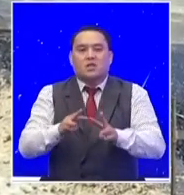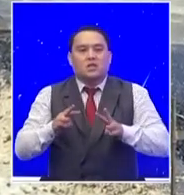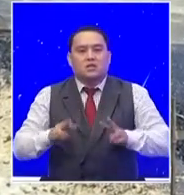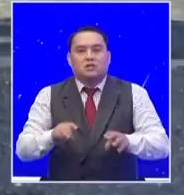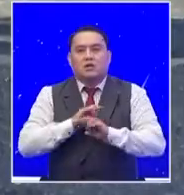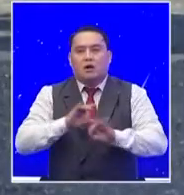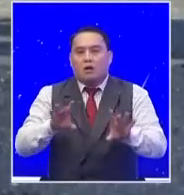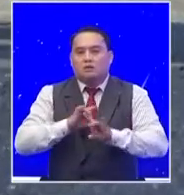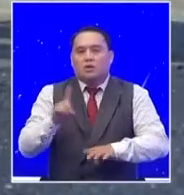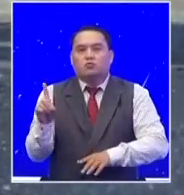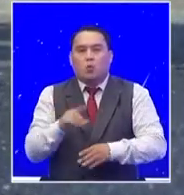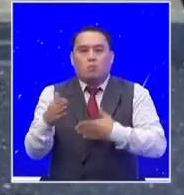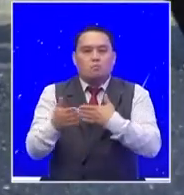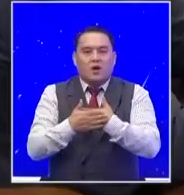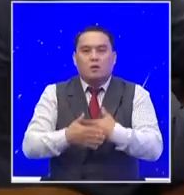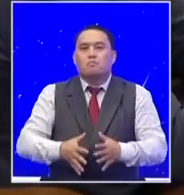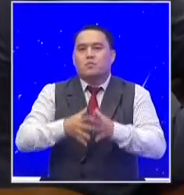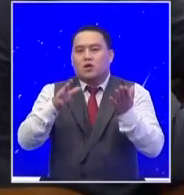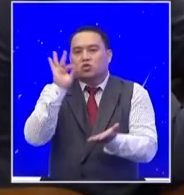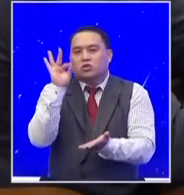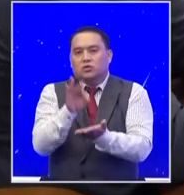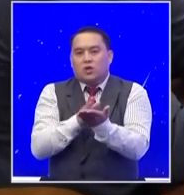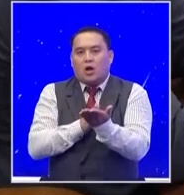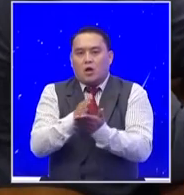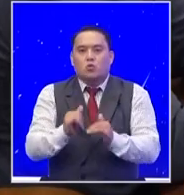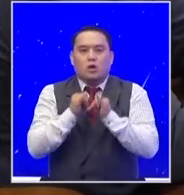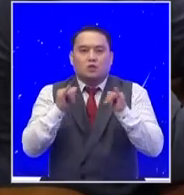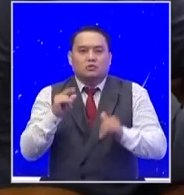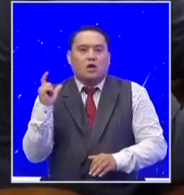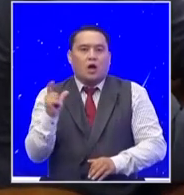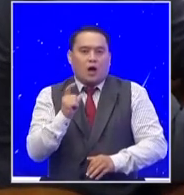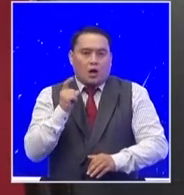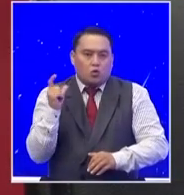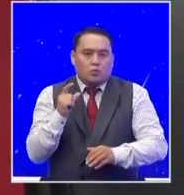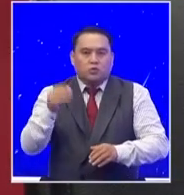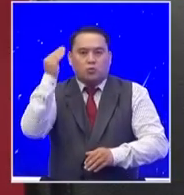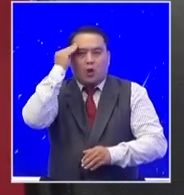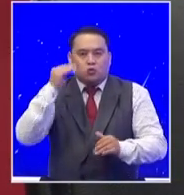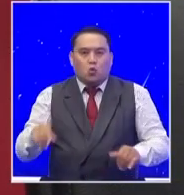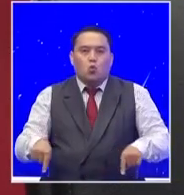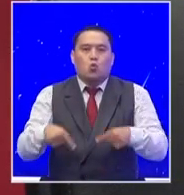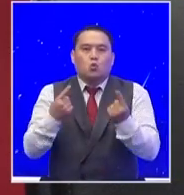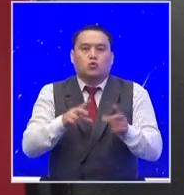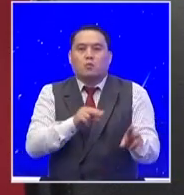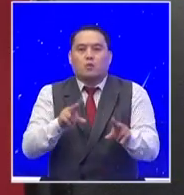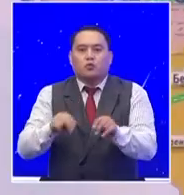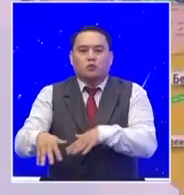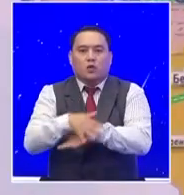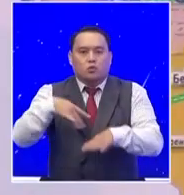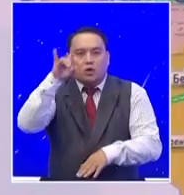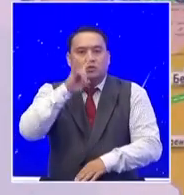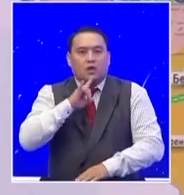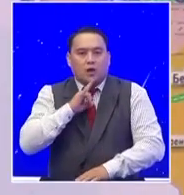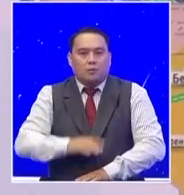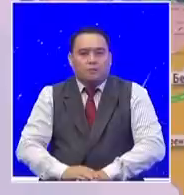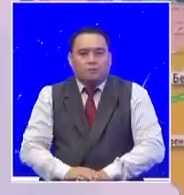что перед нами поставлены большие задачи по дальнейшему экономическому развитию, и все это будет способствовать повышению благосостояния народа Казахстана.